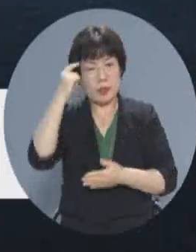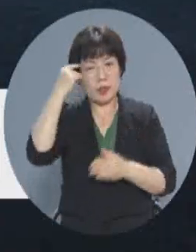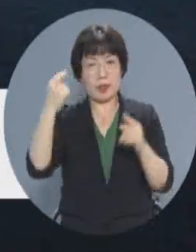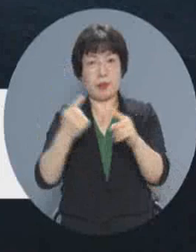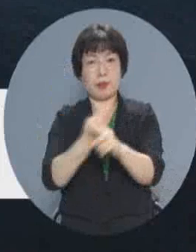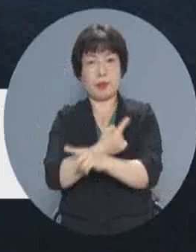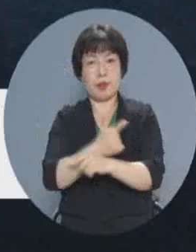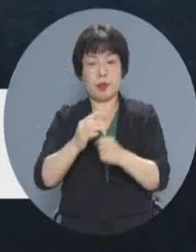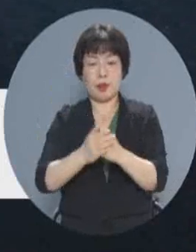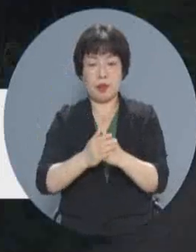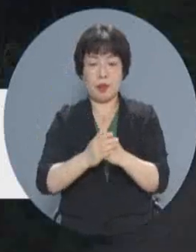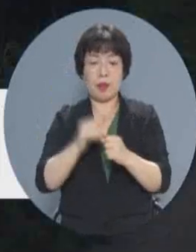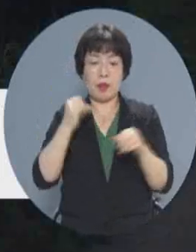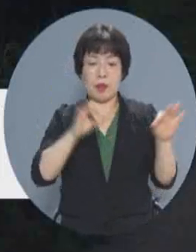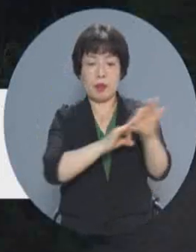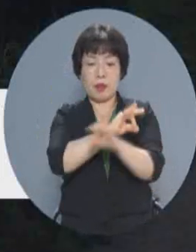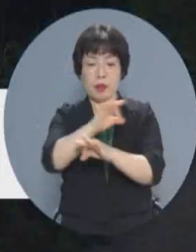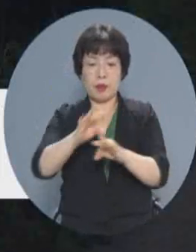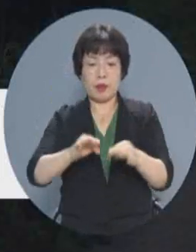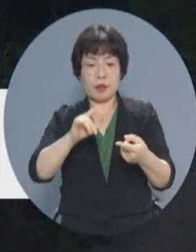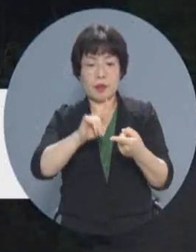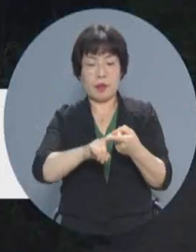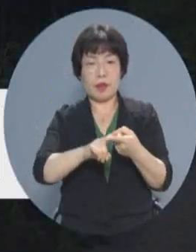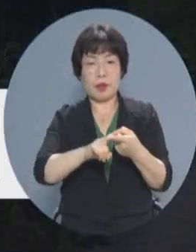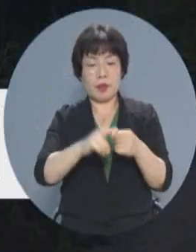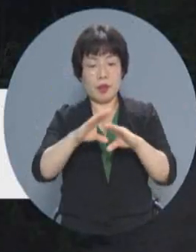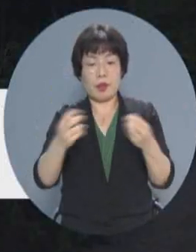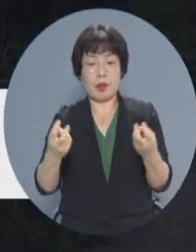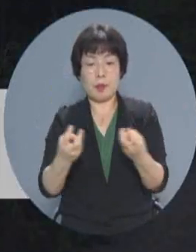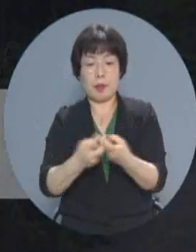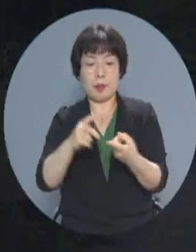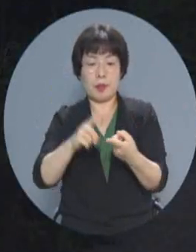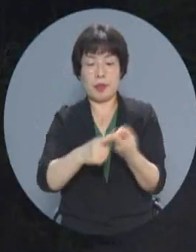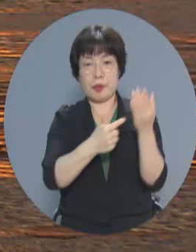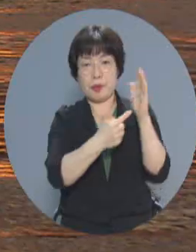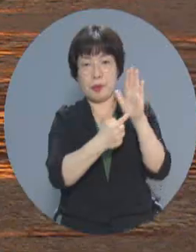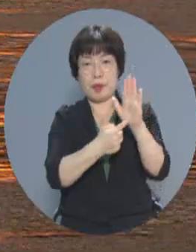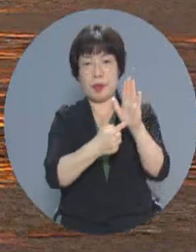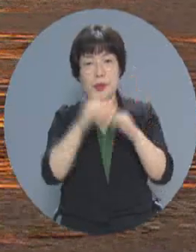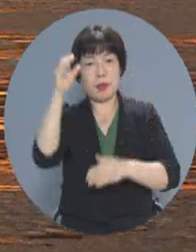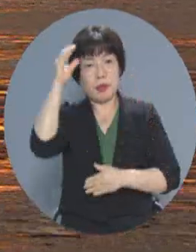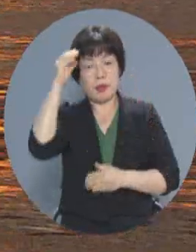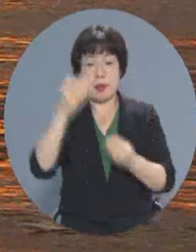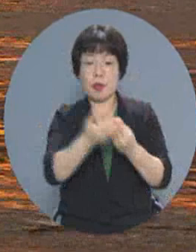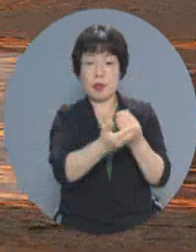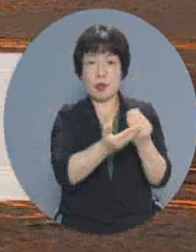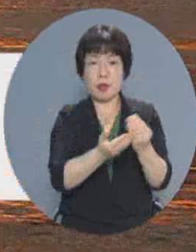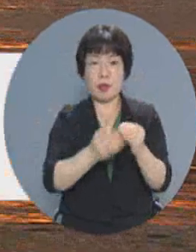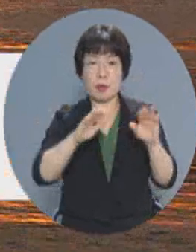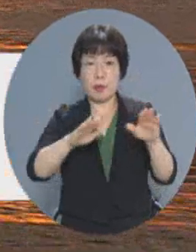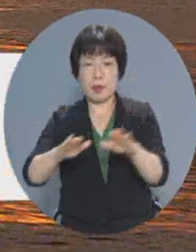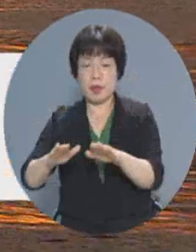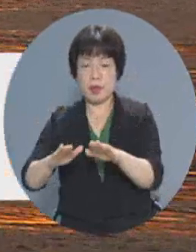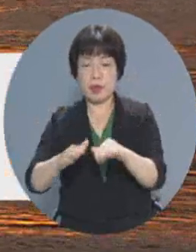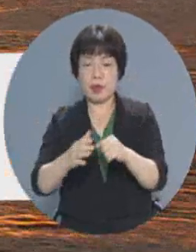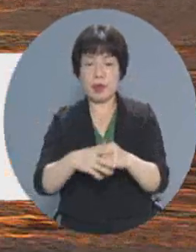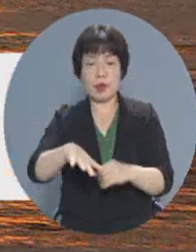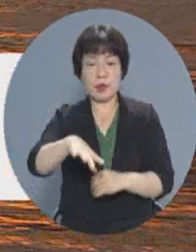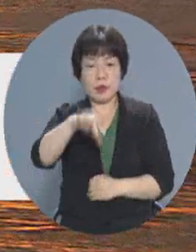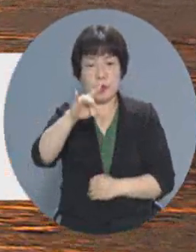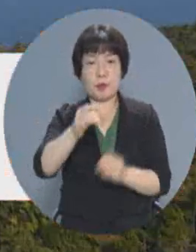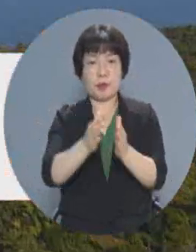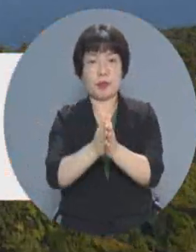바꾸고 블루이코노미 실현의 해법도 제시할 것으로 기대됩니다. 섬은 해양 개척의 전초